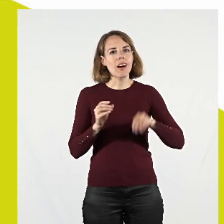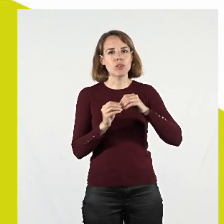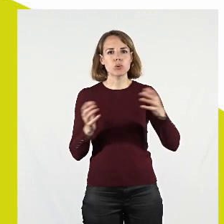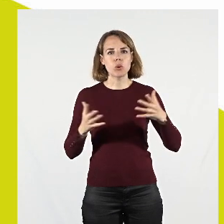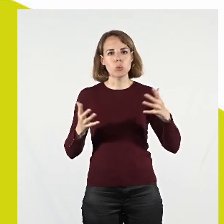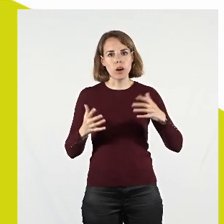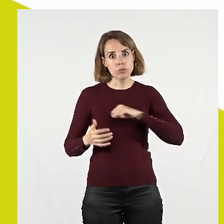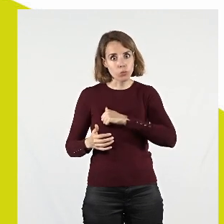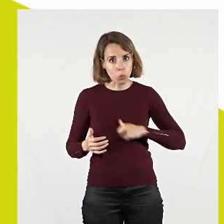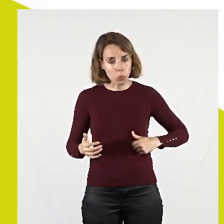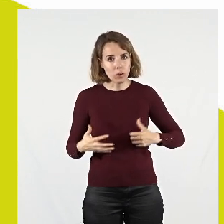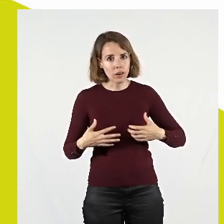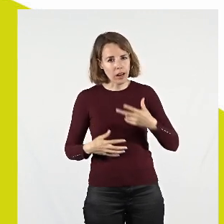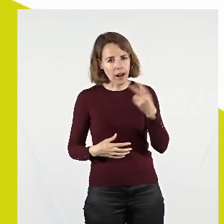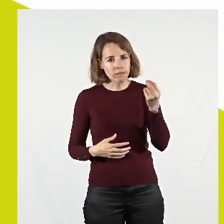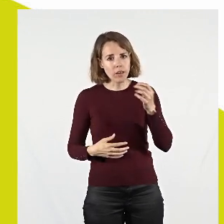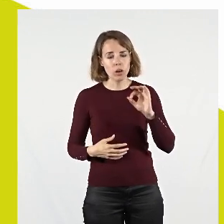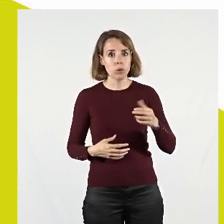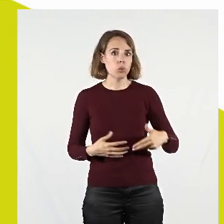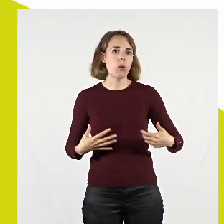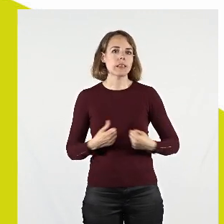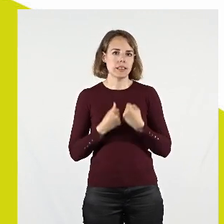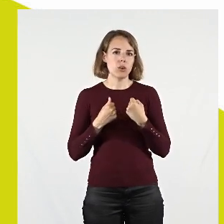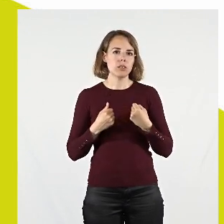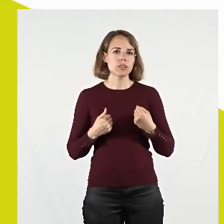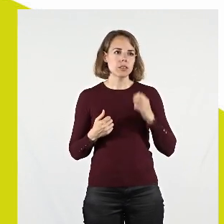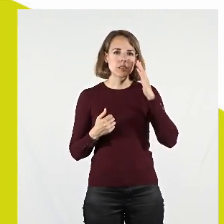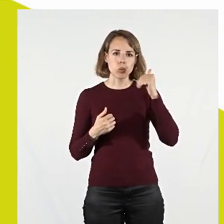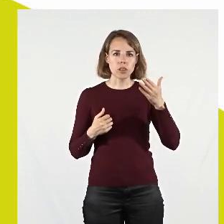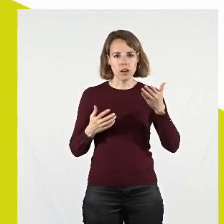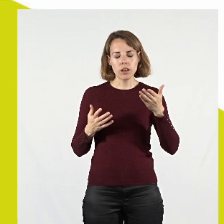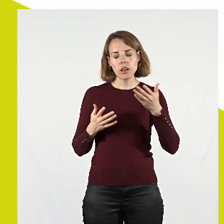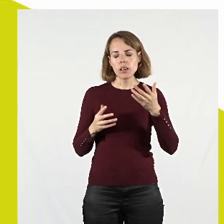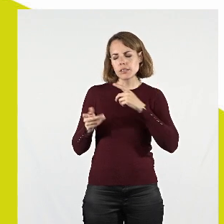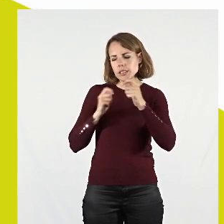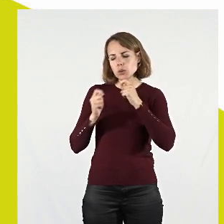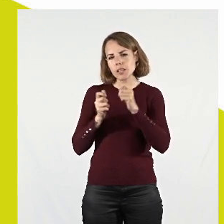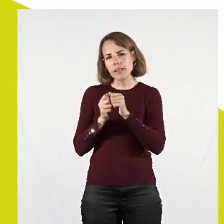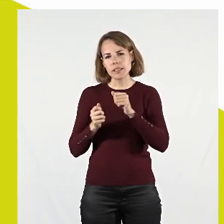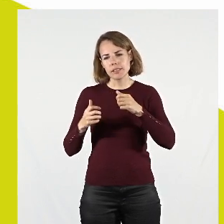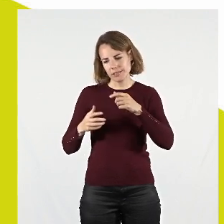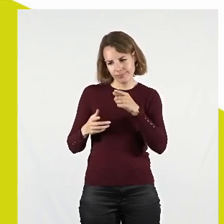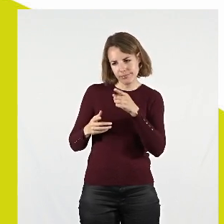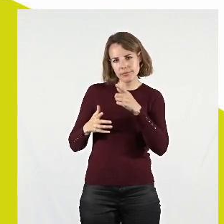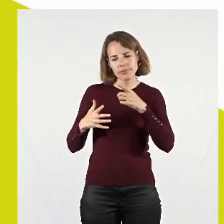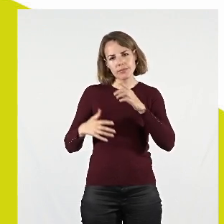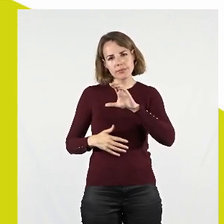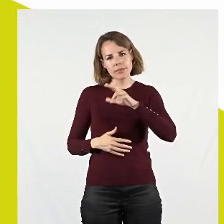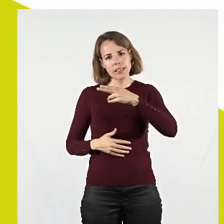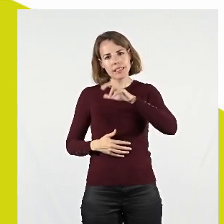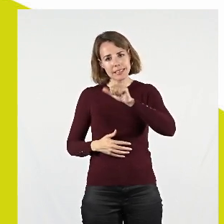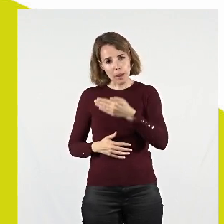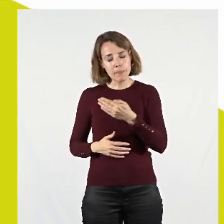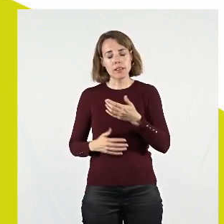des accidents. On avait convenu avec la branche de la CNAM, accident de travail, qu'au-delà d'un